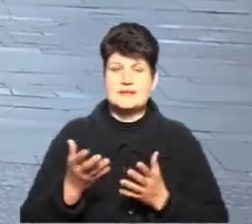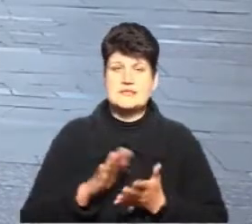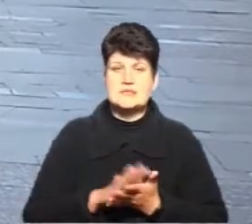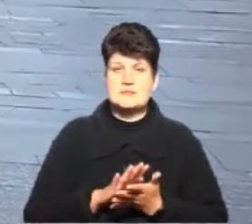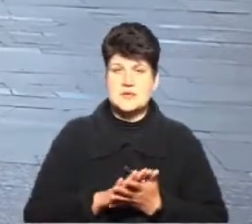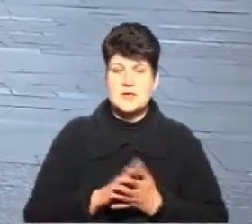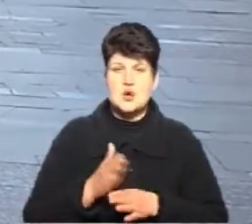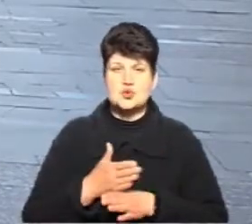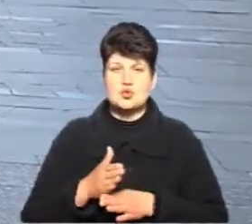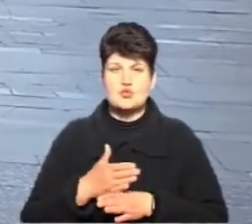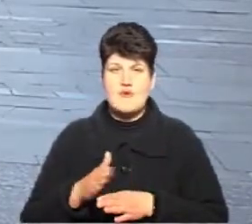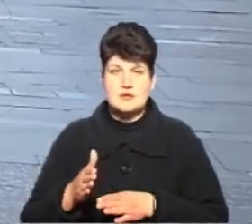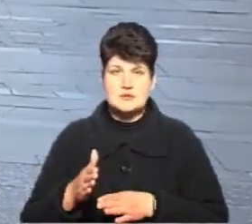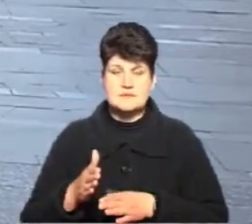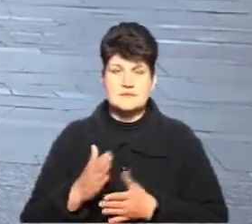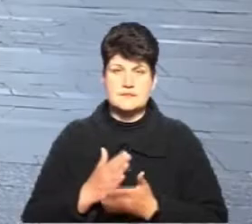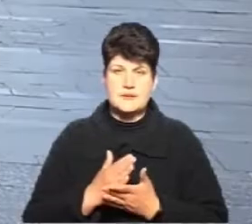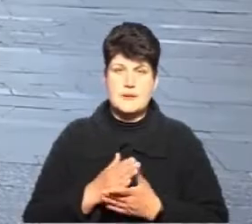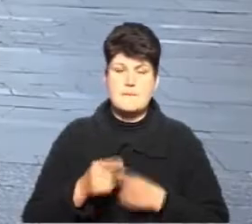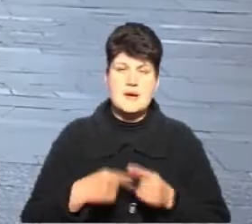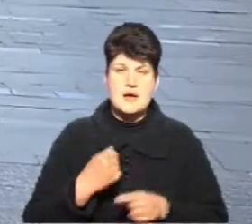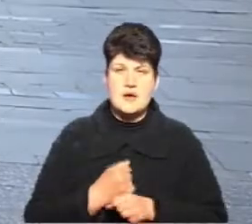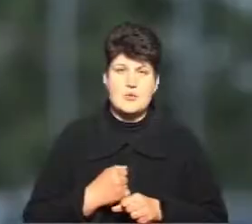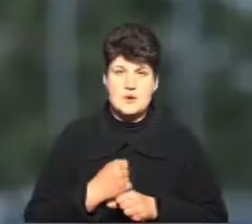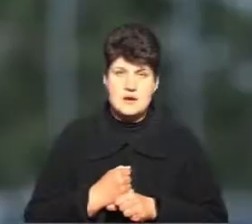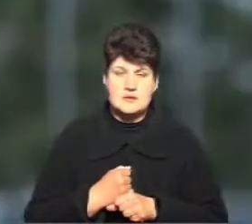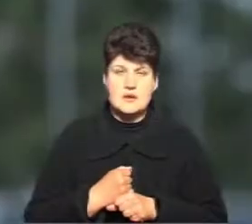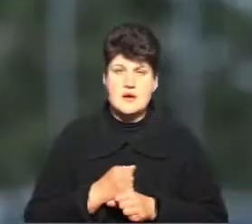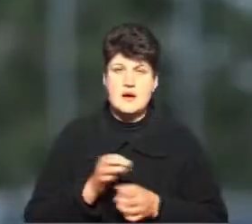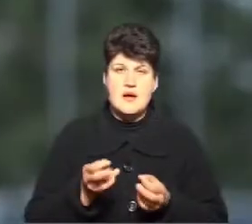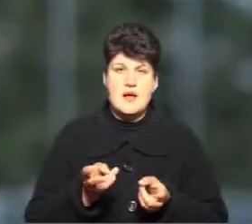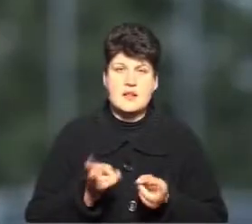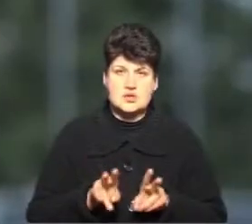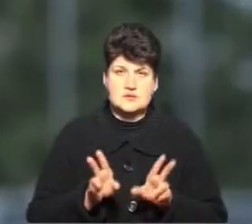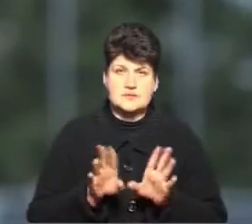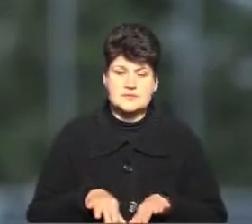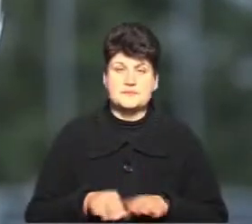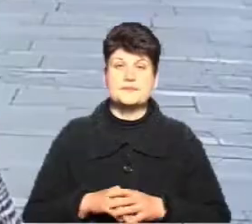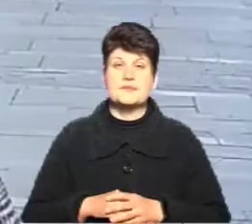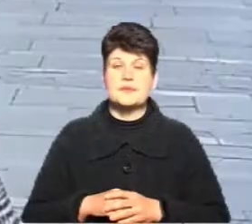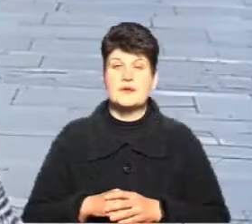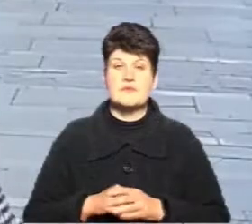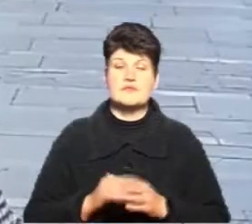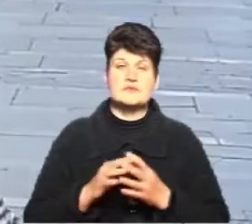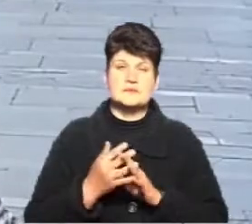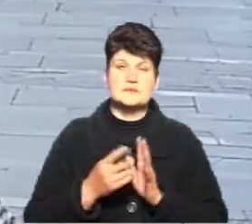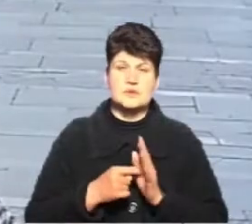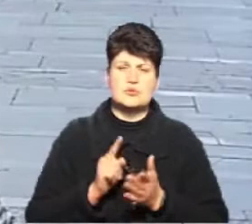сортувалося, перероблялося, а рештки захоронювалися. В населених пунктах обов'язково повинні бути